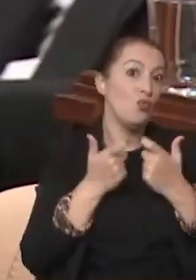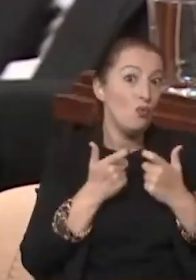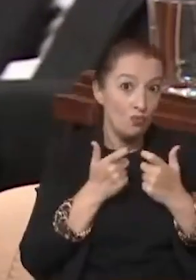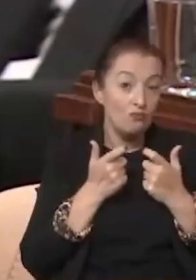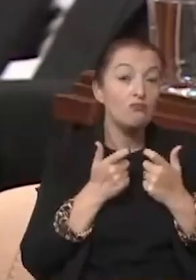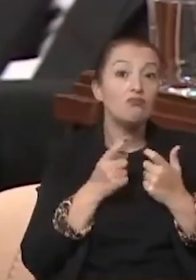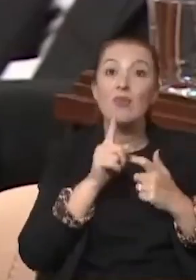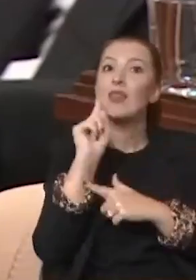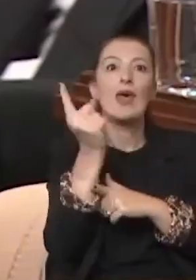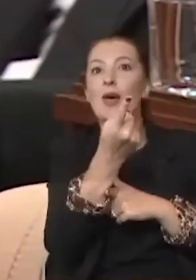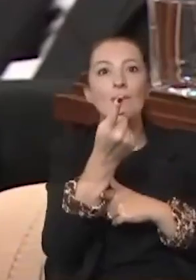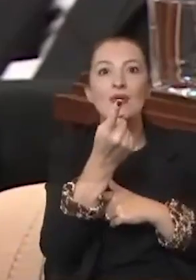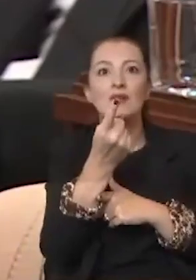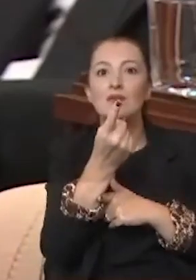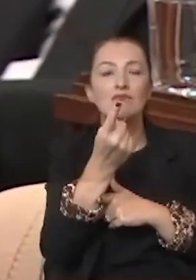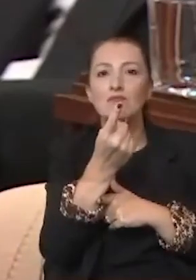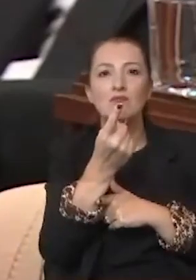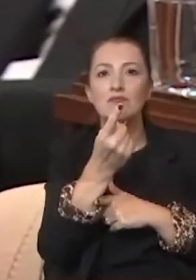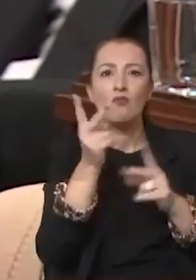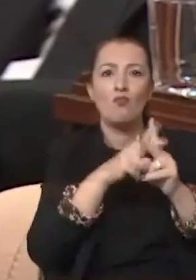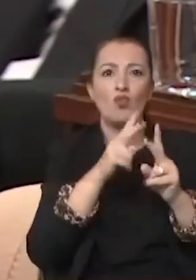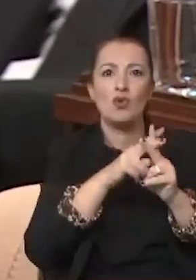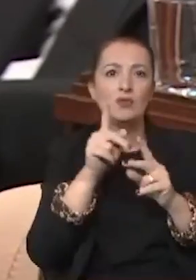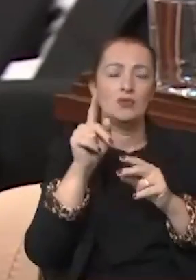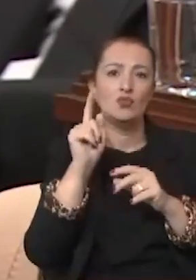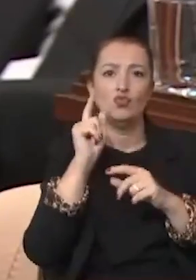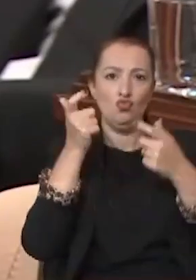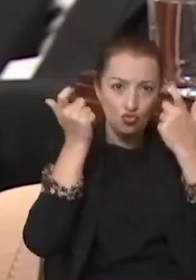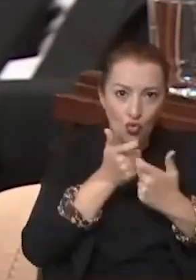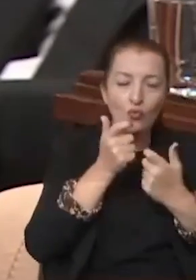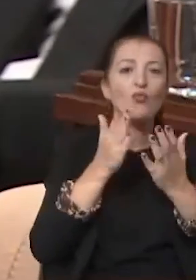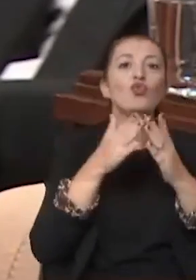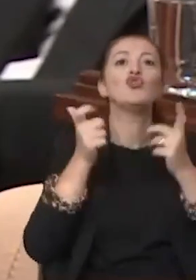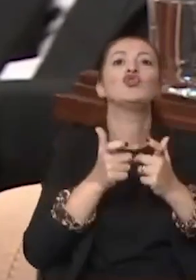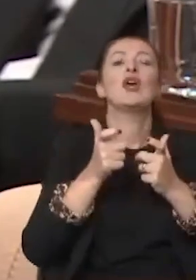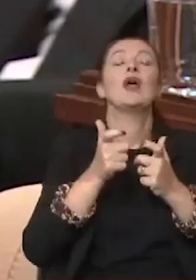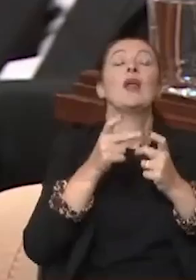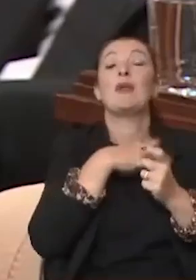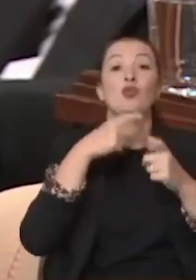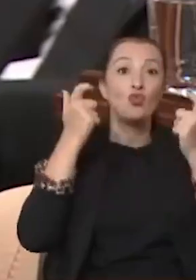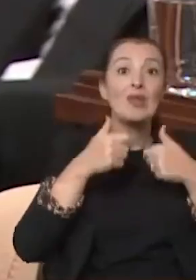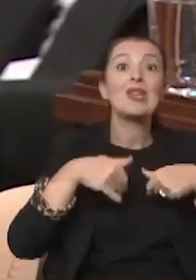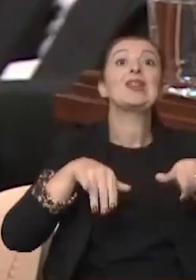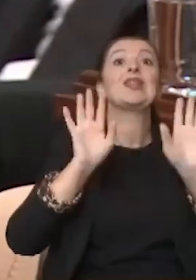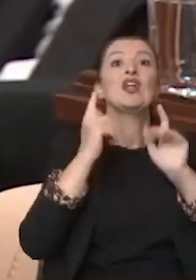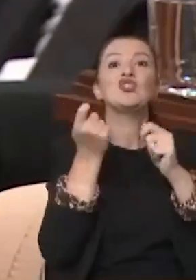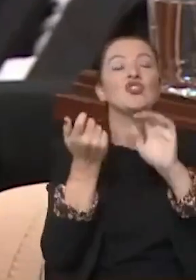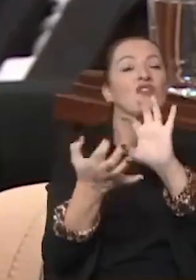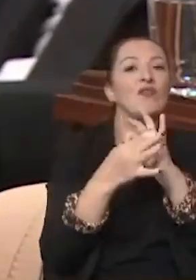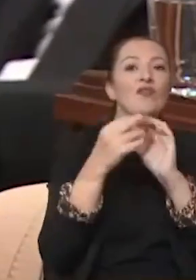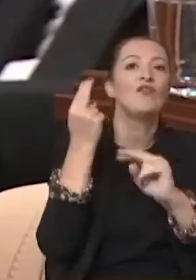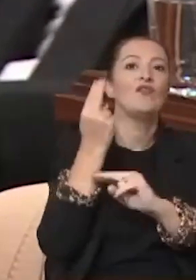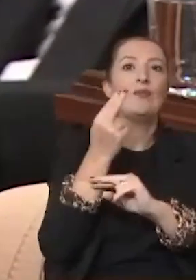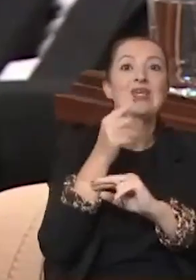Bu emri veren idari amir de sorumlu ama Büyükşehir Belediyesi sorumlu değil. Büyükşehir Belediyesi'nin taşeron firması. Arkadaşlar